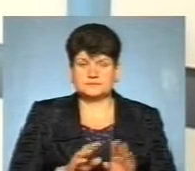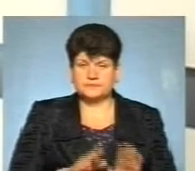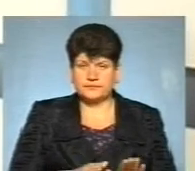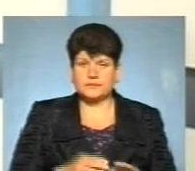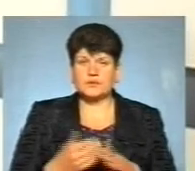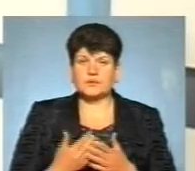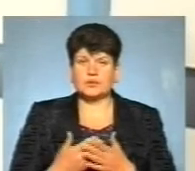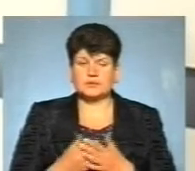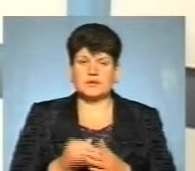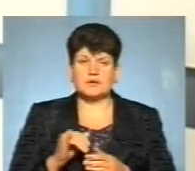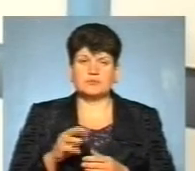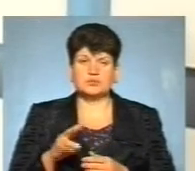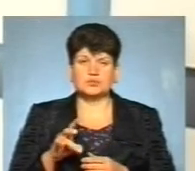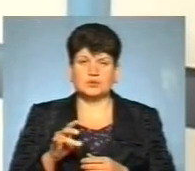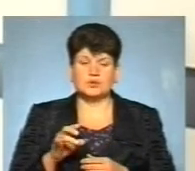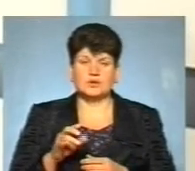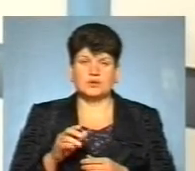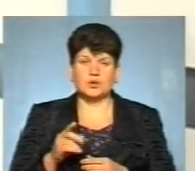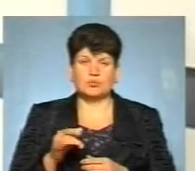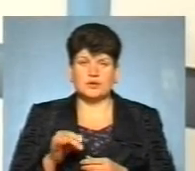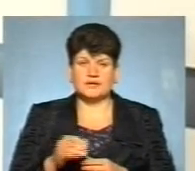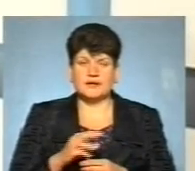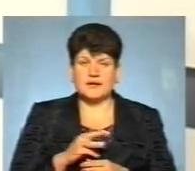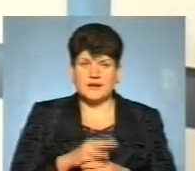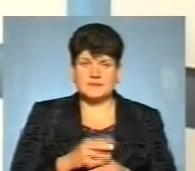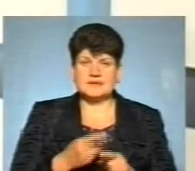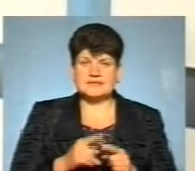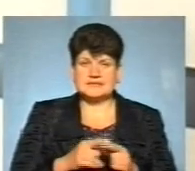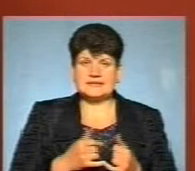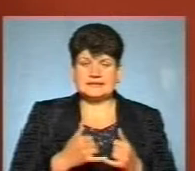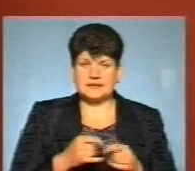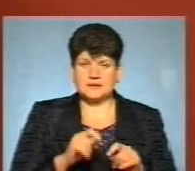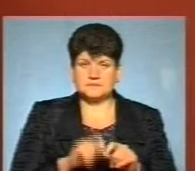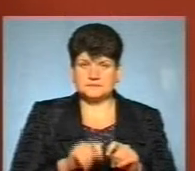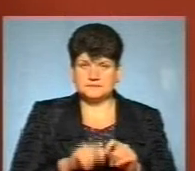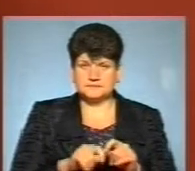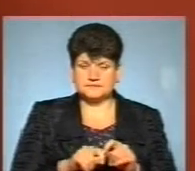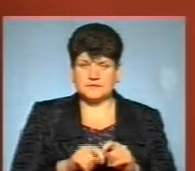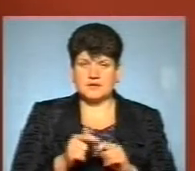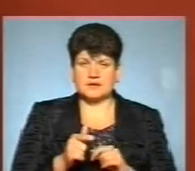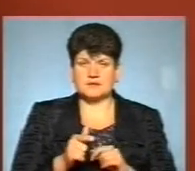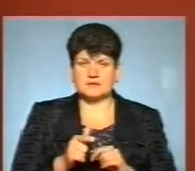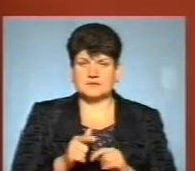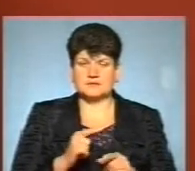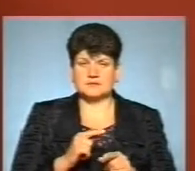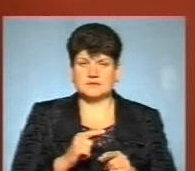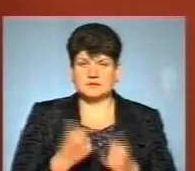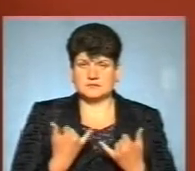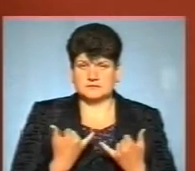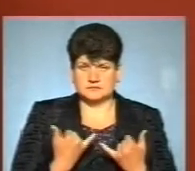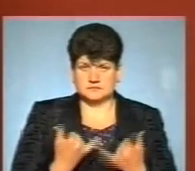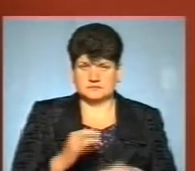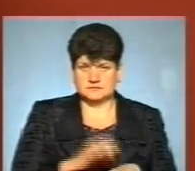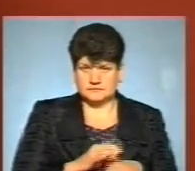Тобто імуноглобуліни класу М – це імуноглобуліни для діагностики гострих станів